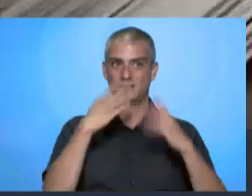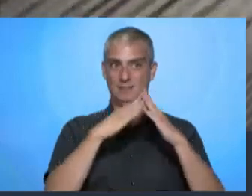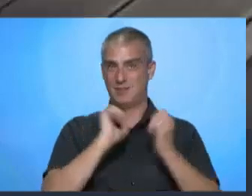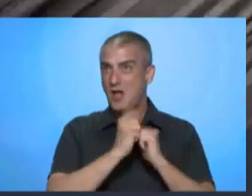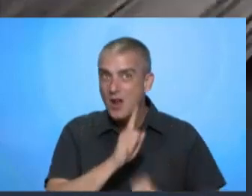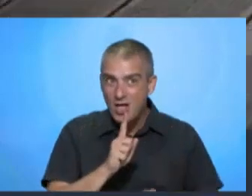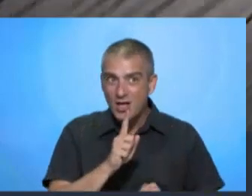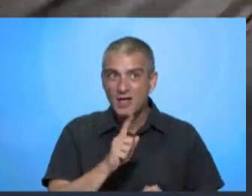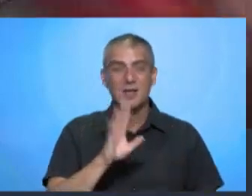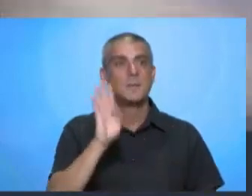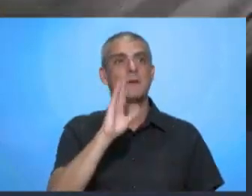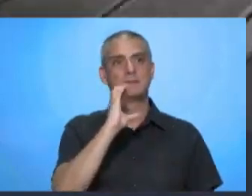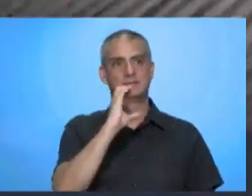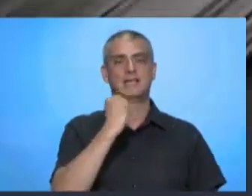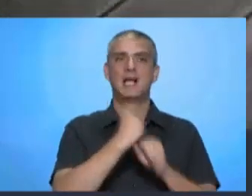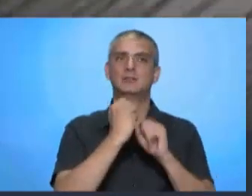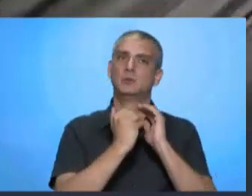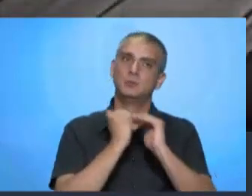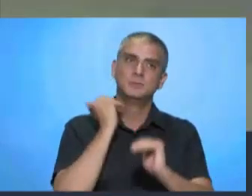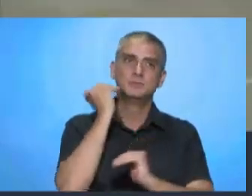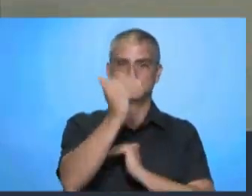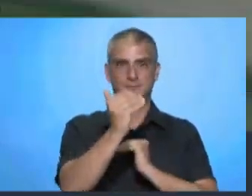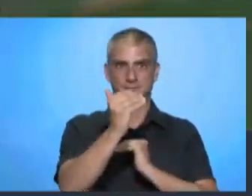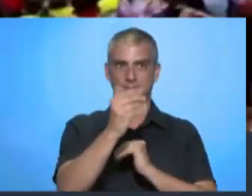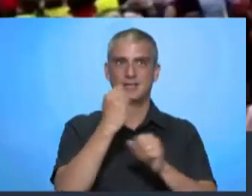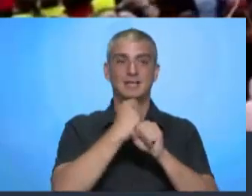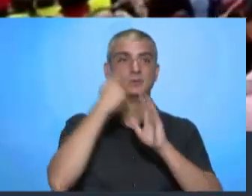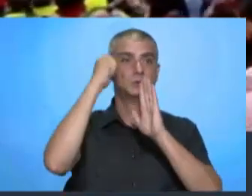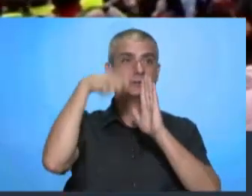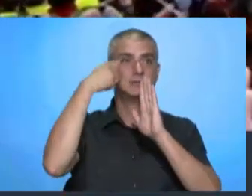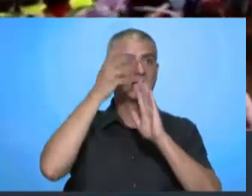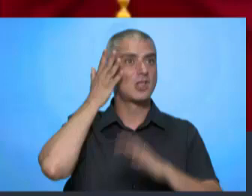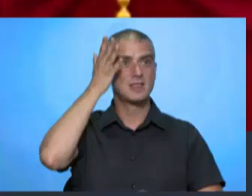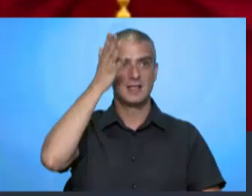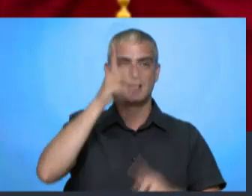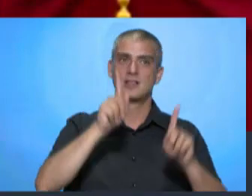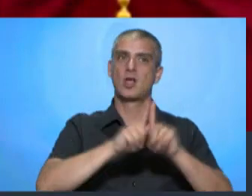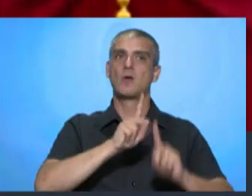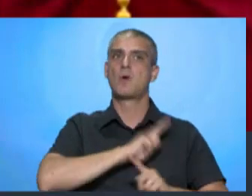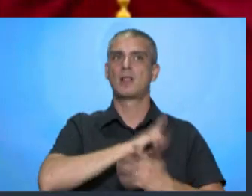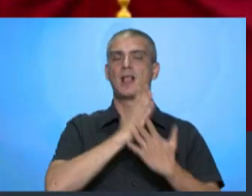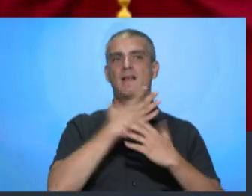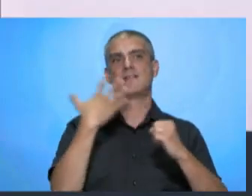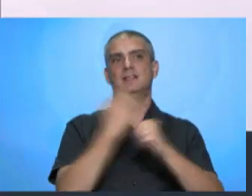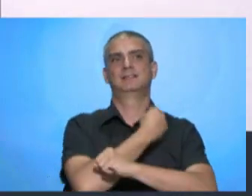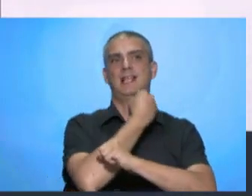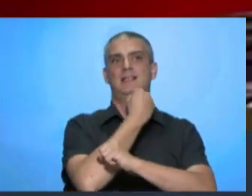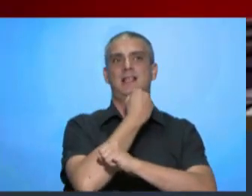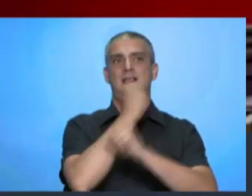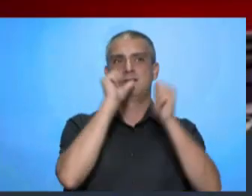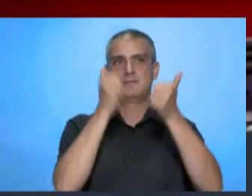not. ובי-בי-סי הלכו צעד אחד קדימה. עשו סרטון עתידי, כאילו אנגליה כבר זכתה בגביע